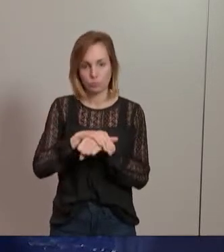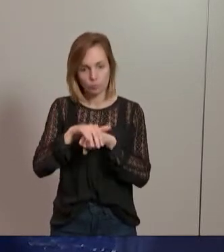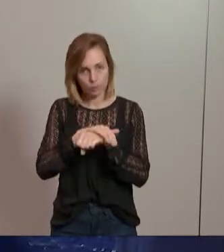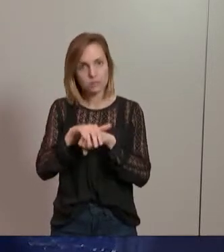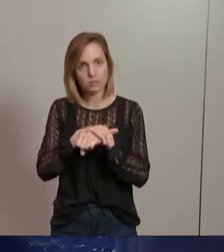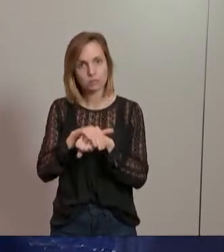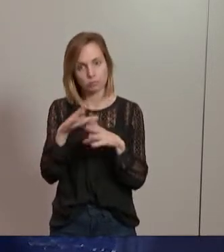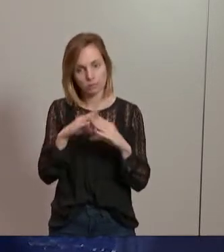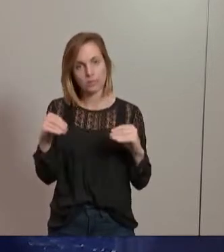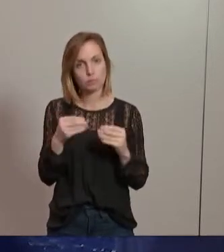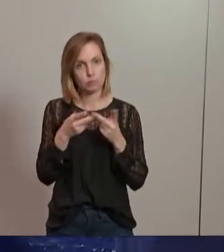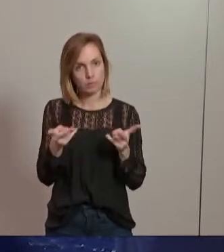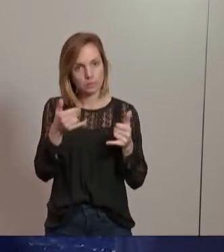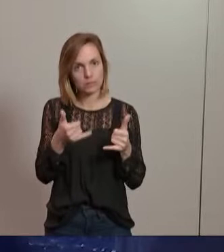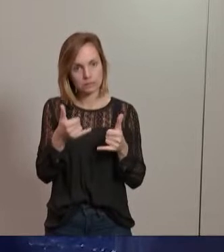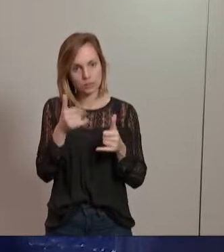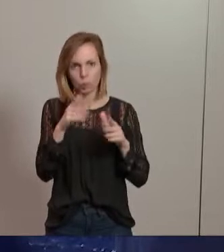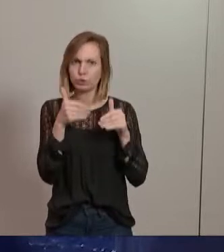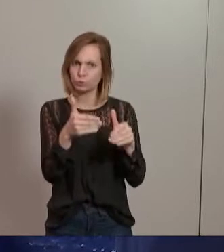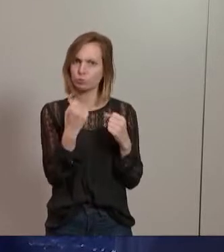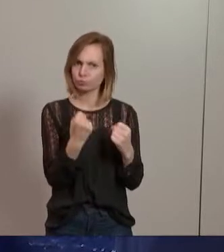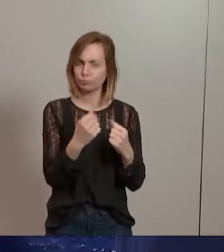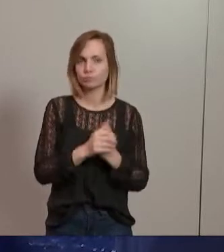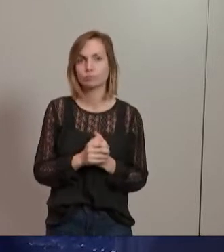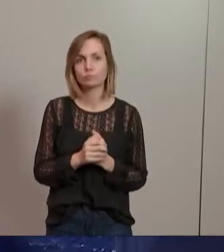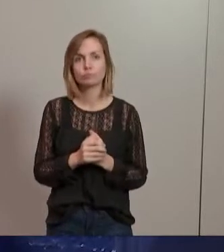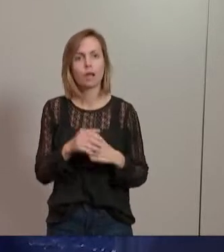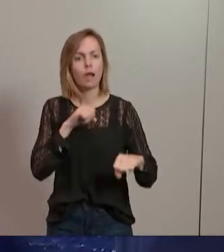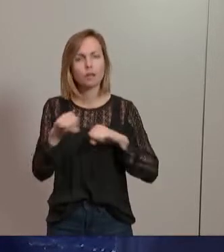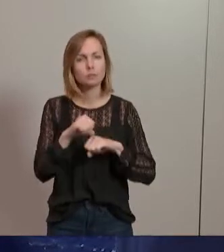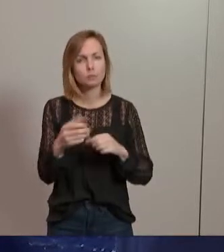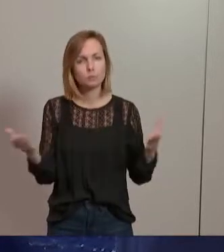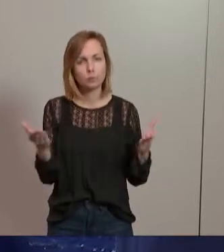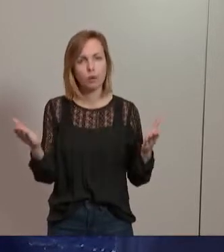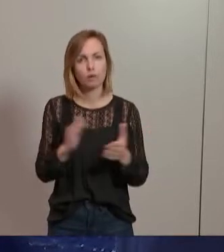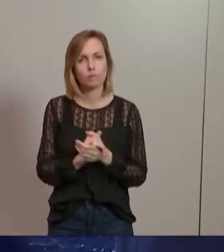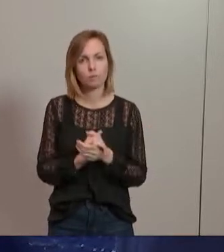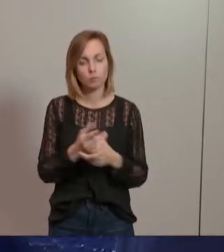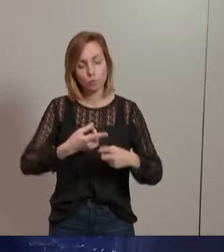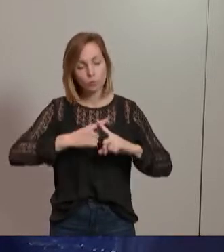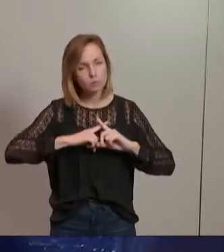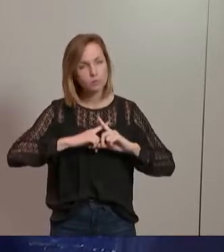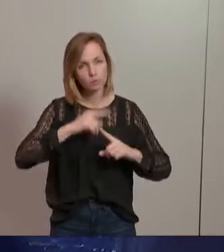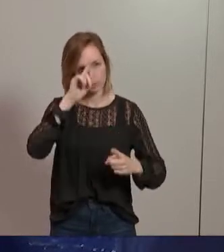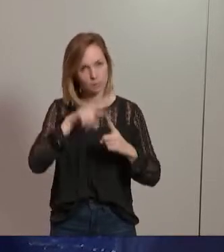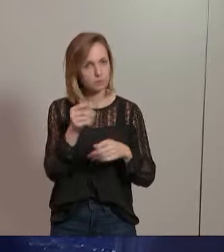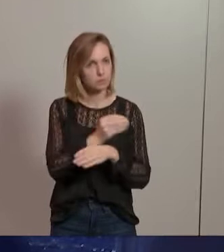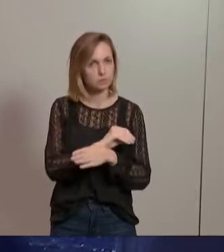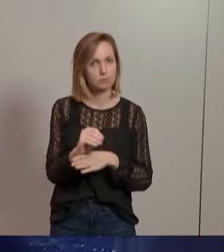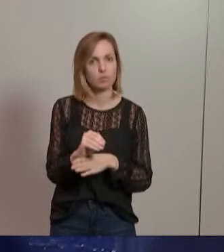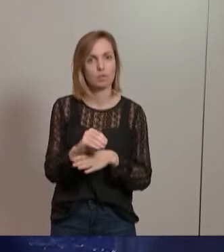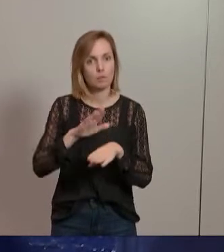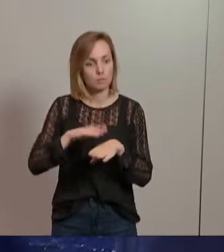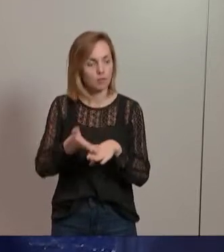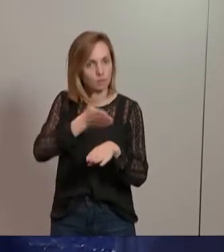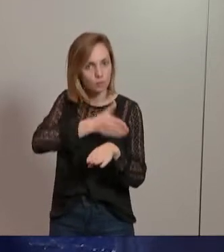de tranquillité publique à Rezé. Quels sont nos principes d'action? Quelles sont nos convictions en matière de sécurité, de